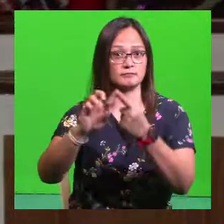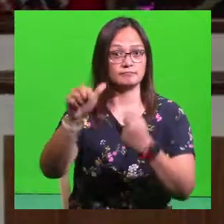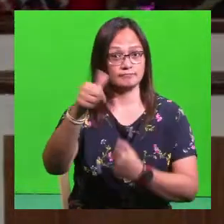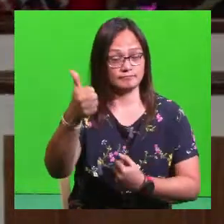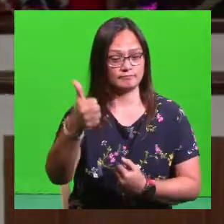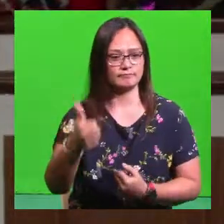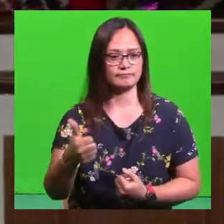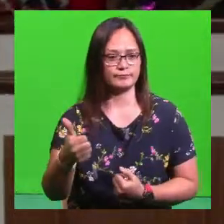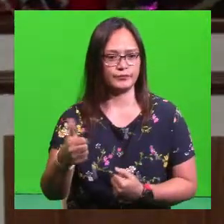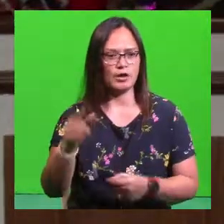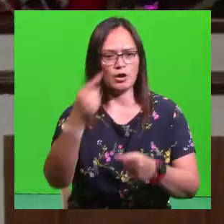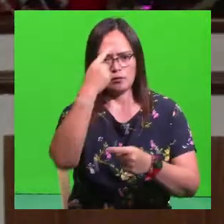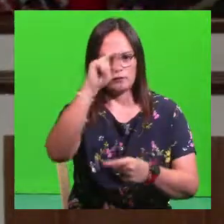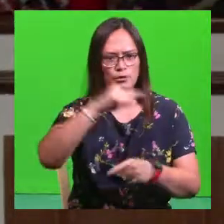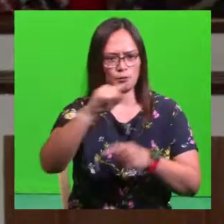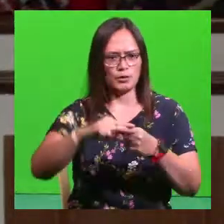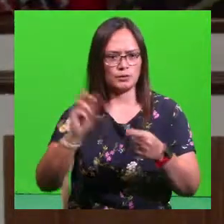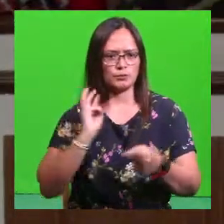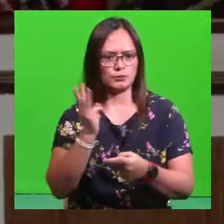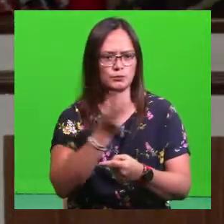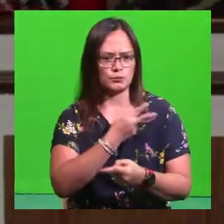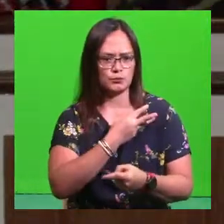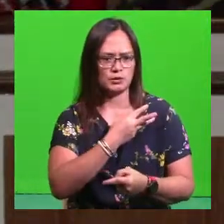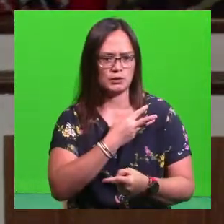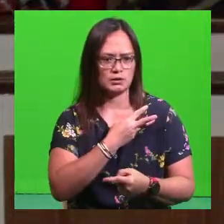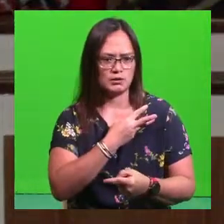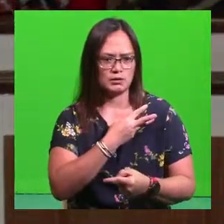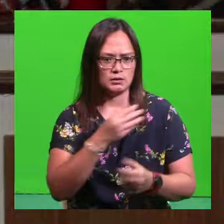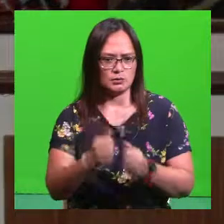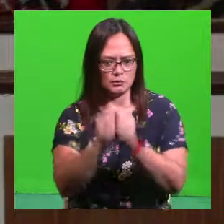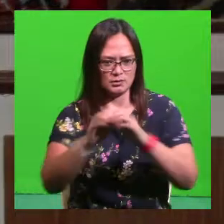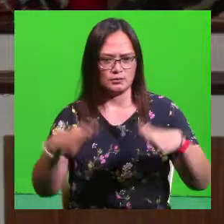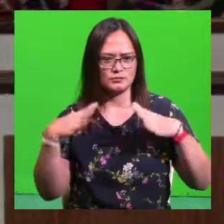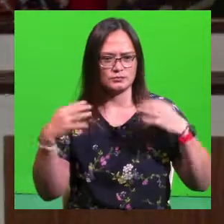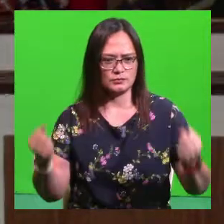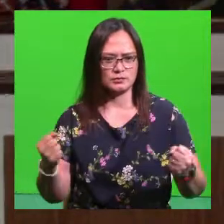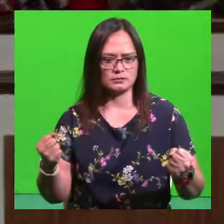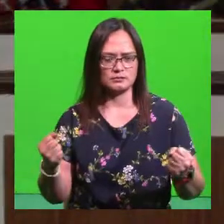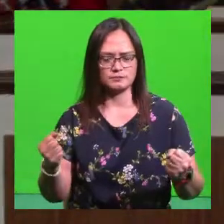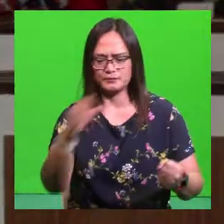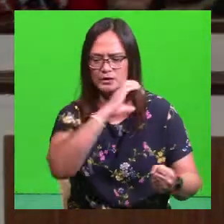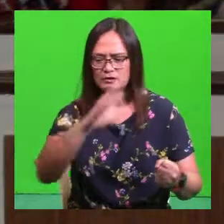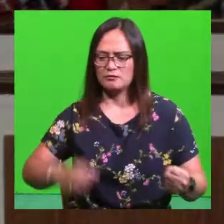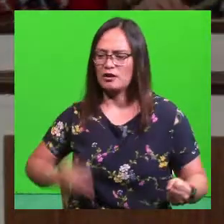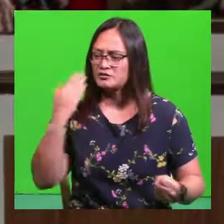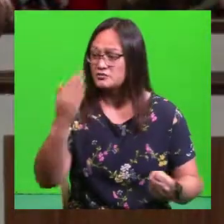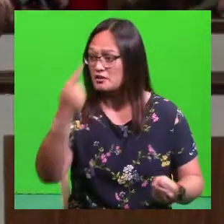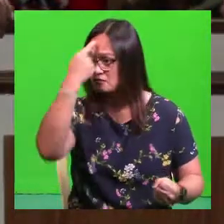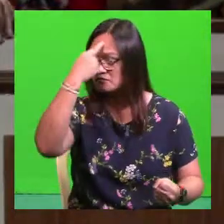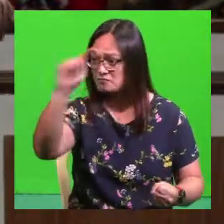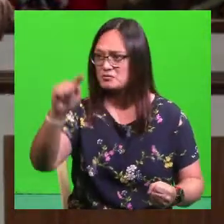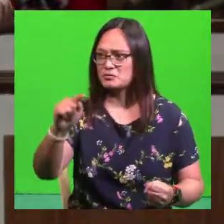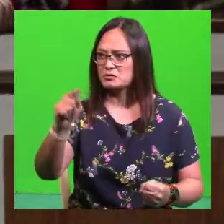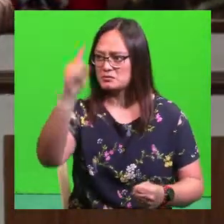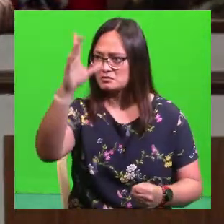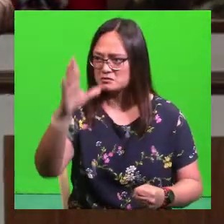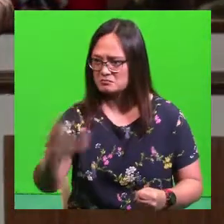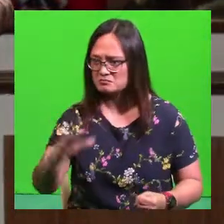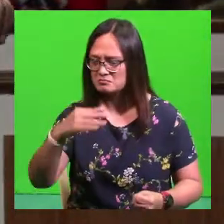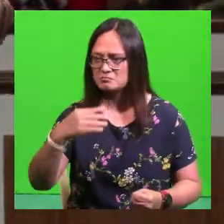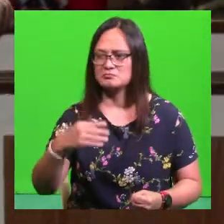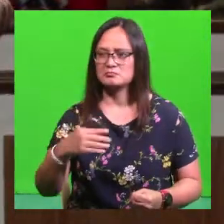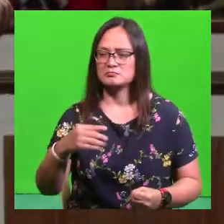Christ died for the ungodly. For scarcely for a righteous man will one die,